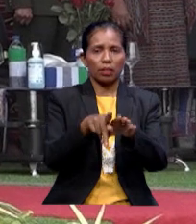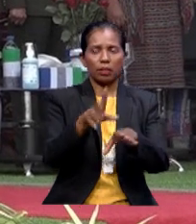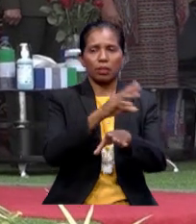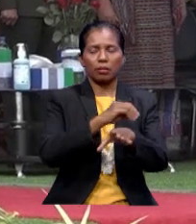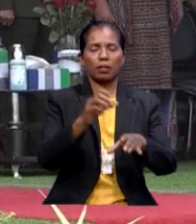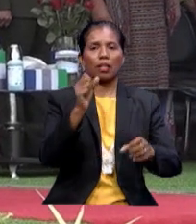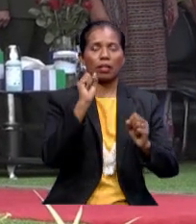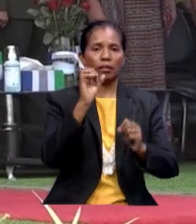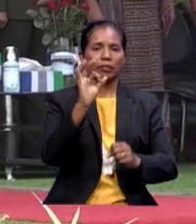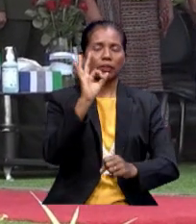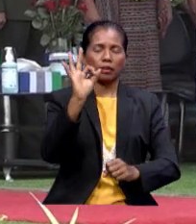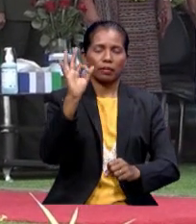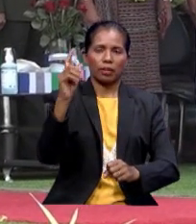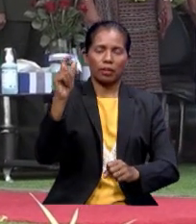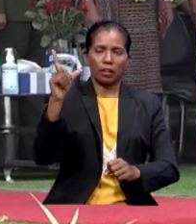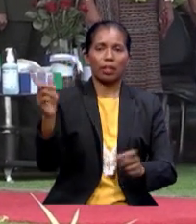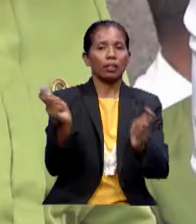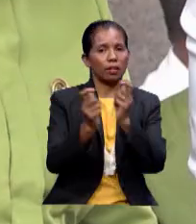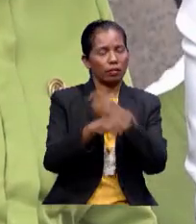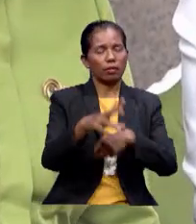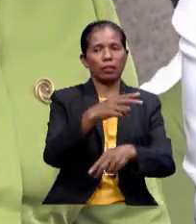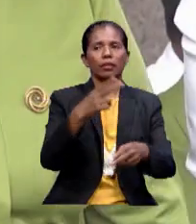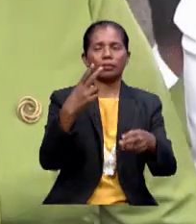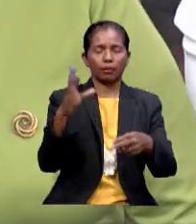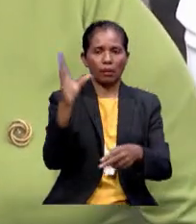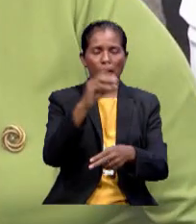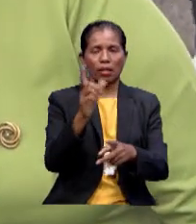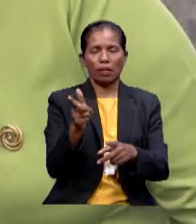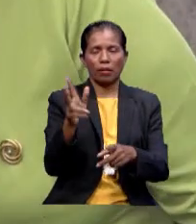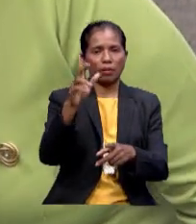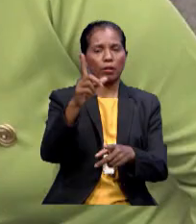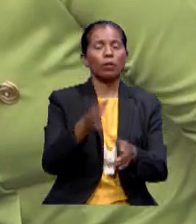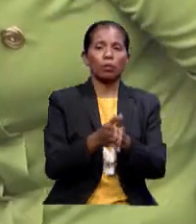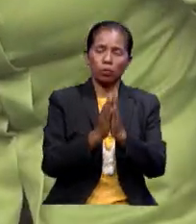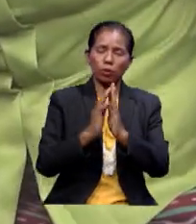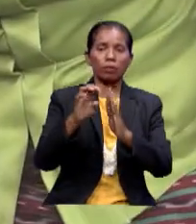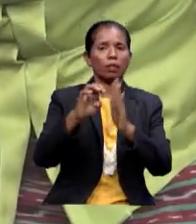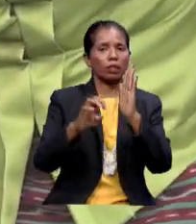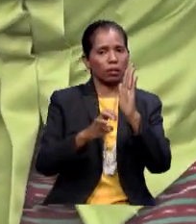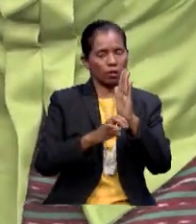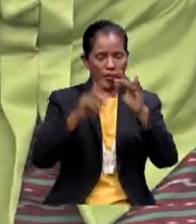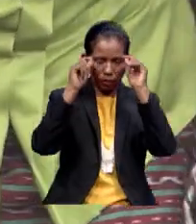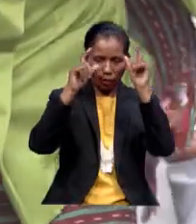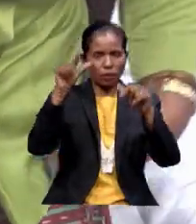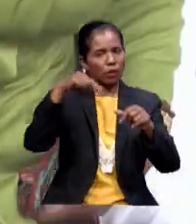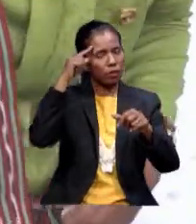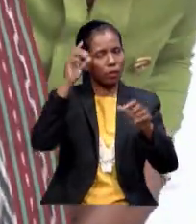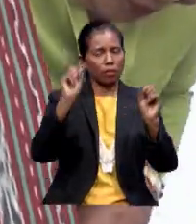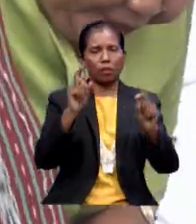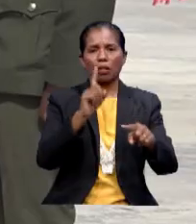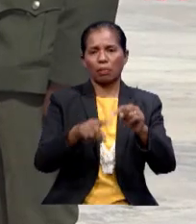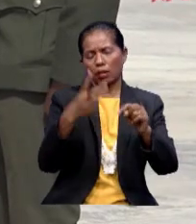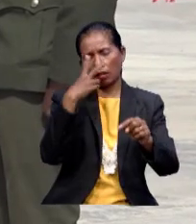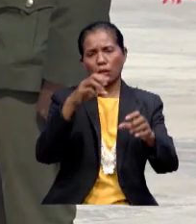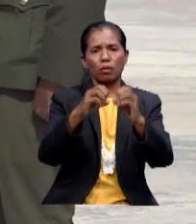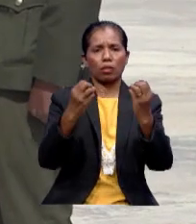dalla ruang nulur resin rua, ia kuartel General FVDTL Fatuha Dadili, nebenya husu ba Estadu Timor Leste, liuliu governo atula bele tolera organisasaun